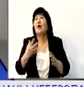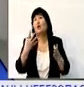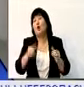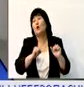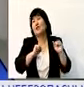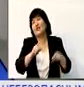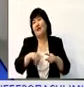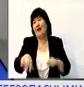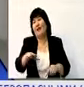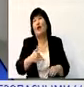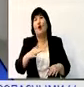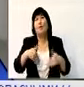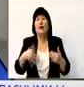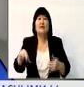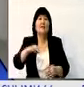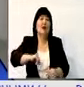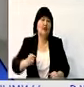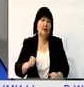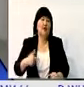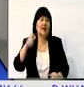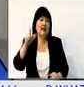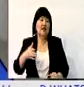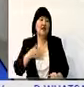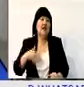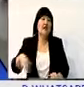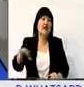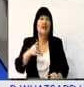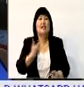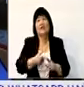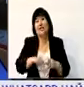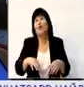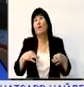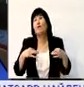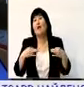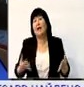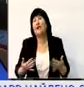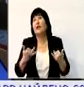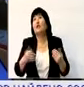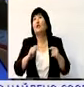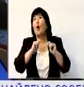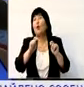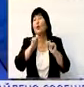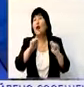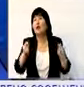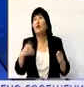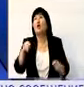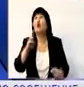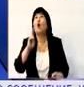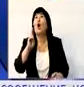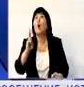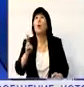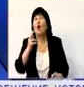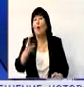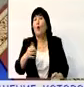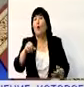защитника Отечества. Поздравляю своих сослуживцев и граждан нашей страны с этим праздником. Среди удостоенных наград и Жора Кожамберген.